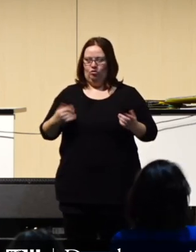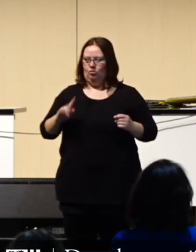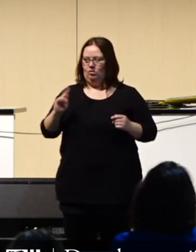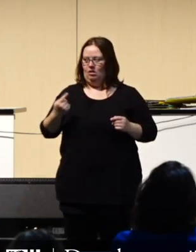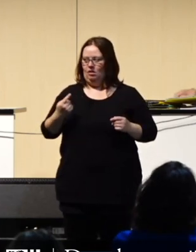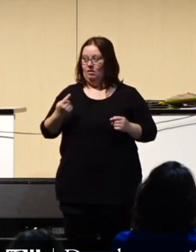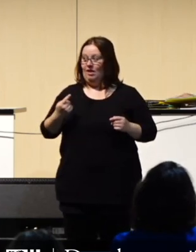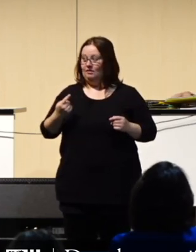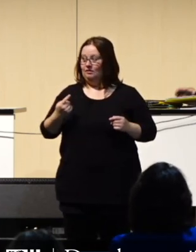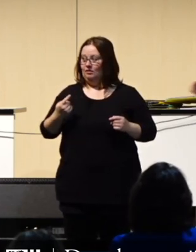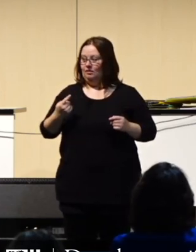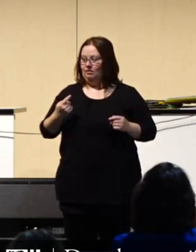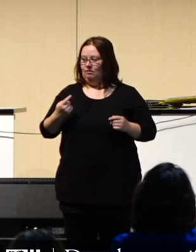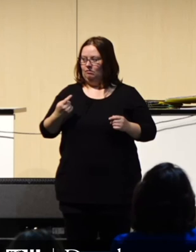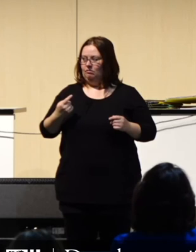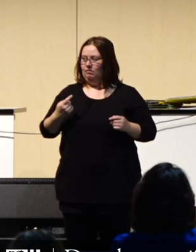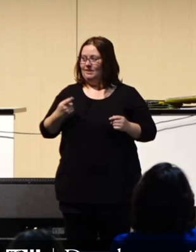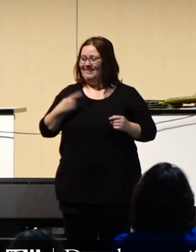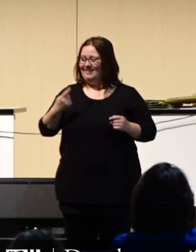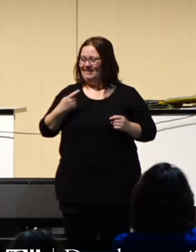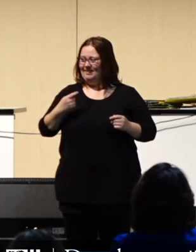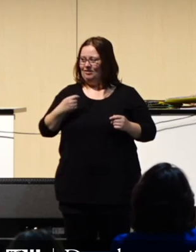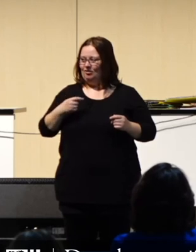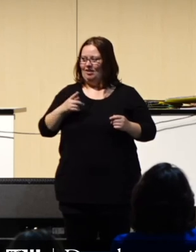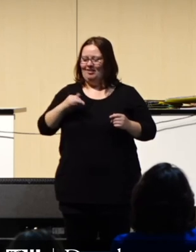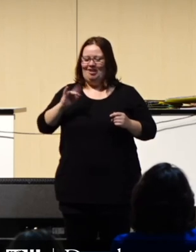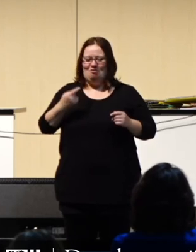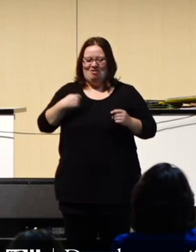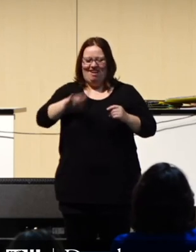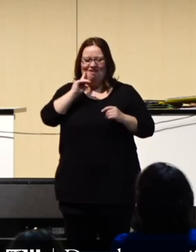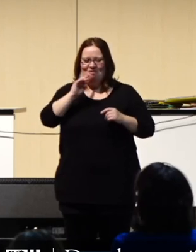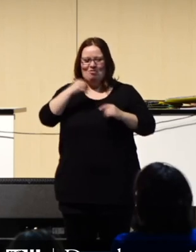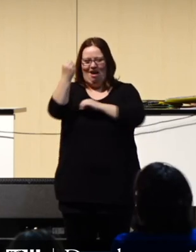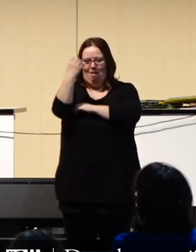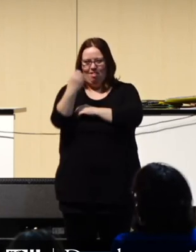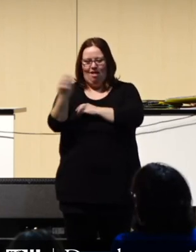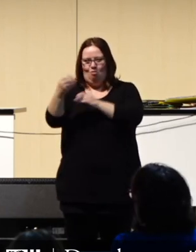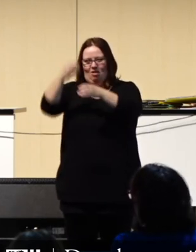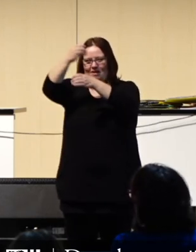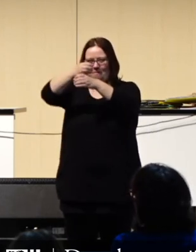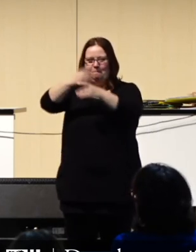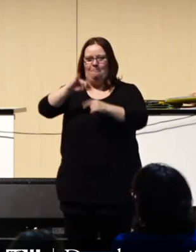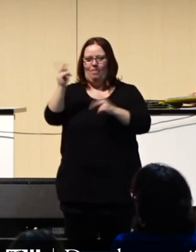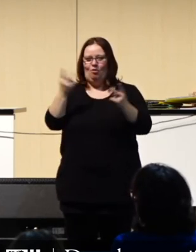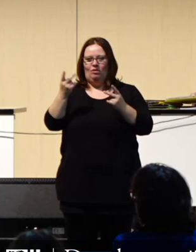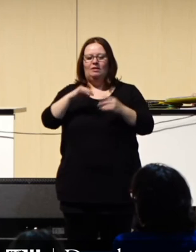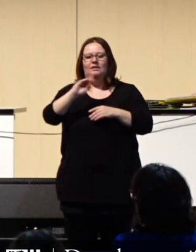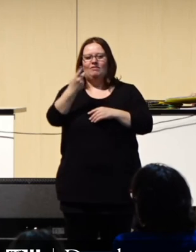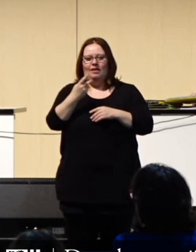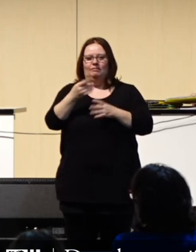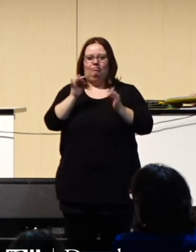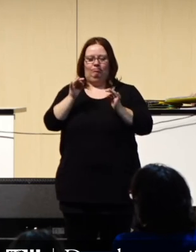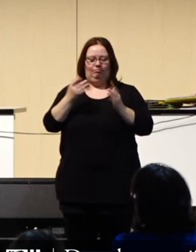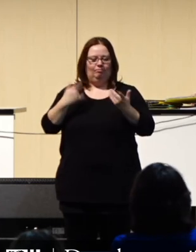auch Kindergärten, Schulen, Straßenlaternen, Masten der DVB oder Ampelanlagen? Und zweitens, welche konkreten